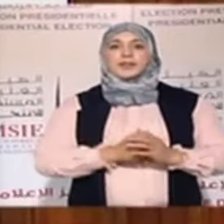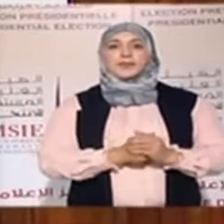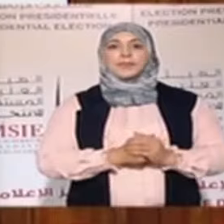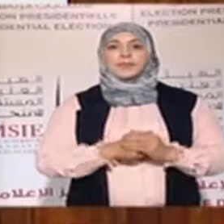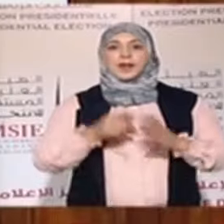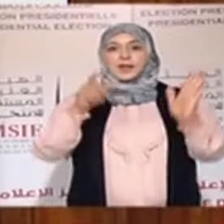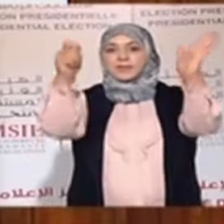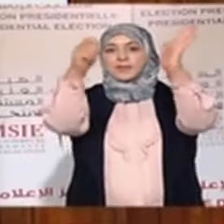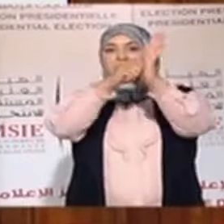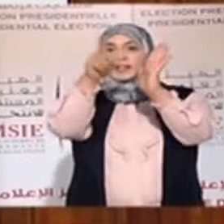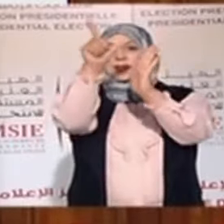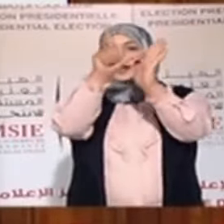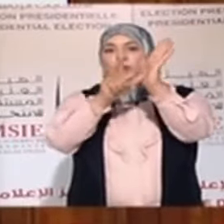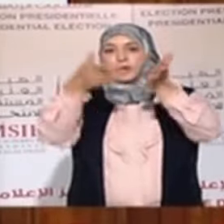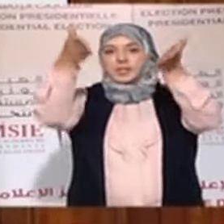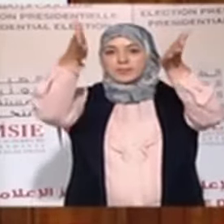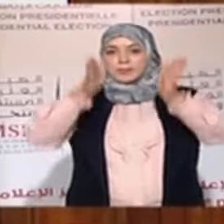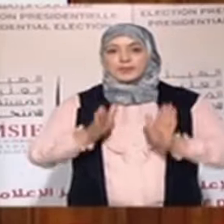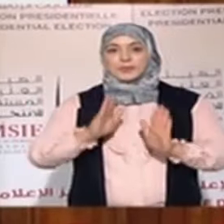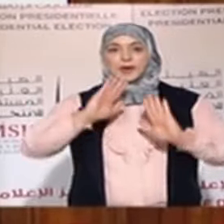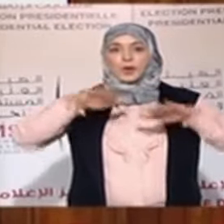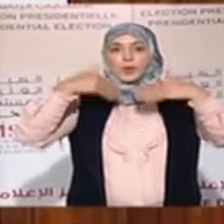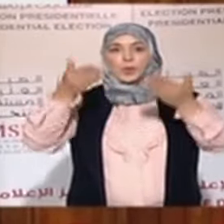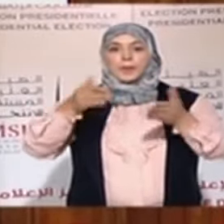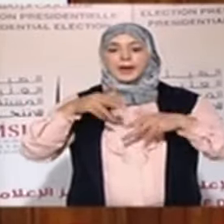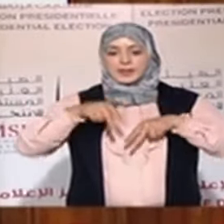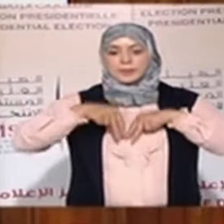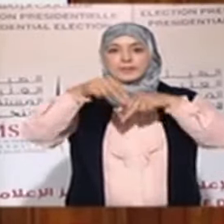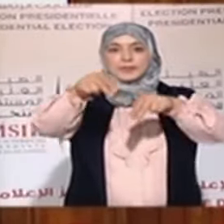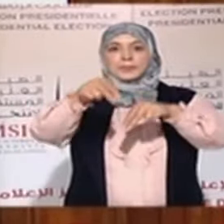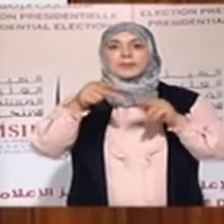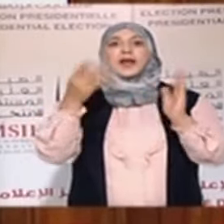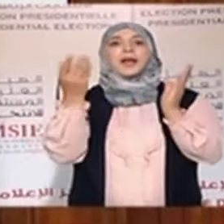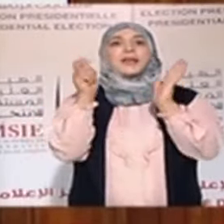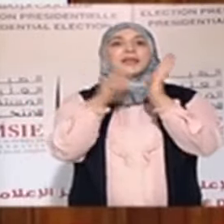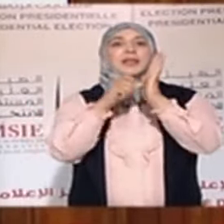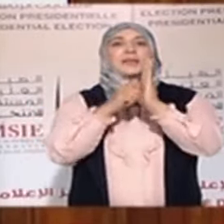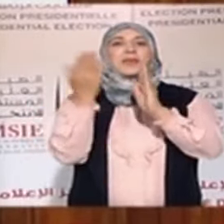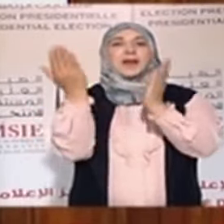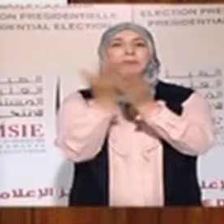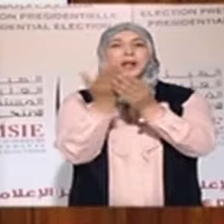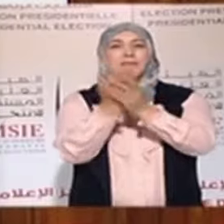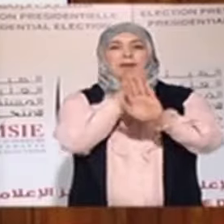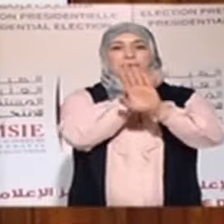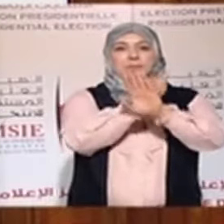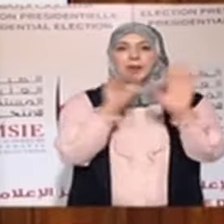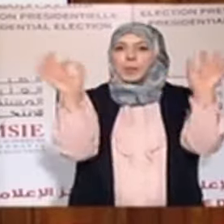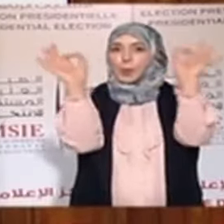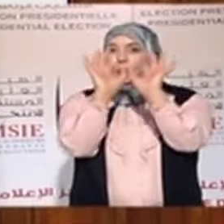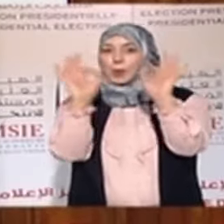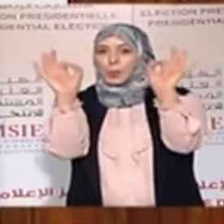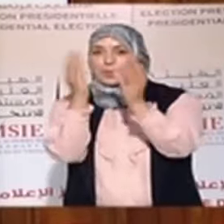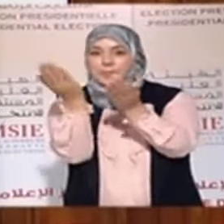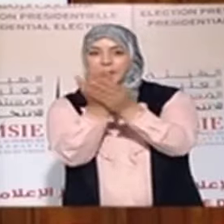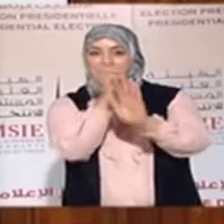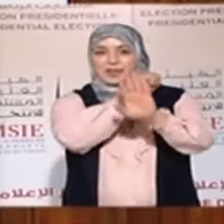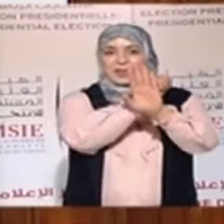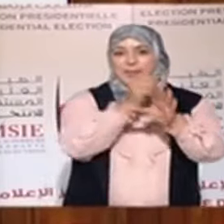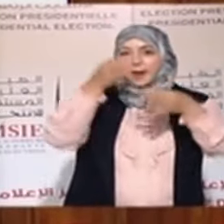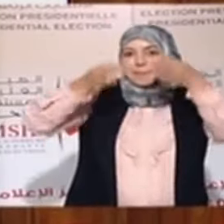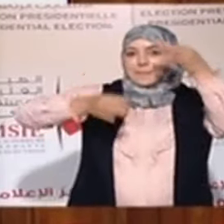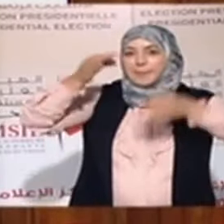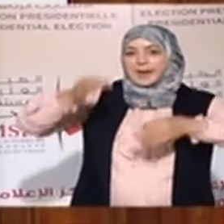في الآجال القانونية، وبعد انقضاء آجال التعني دون تسجيل أي تعن لدى